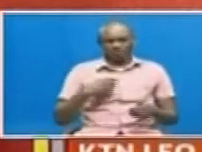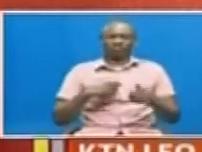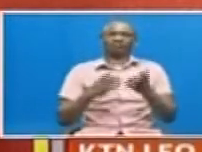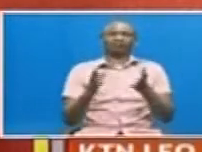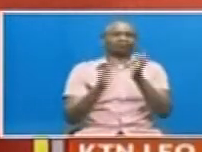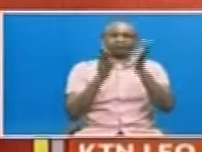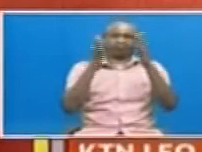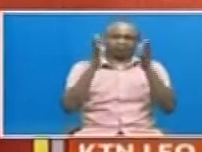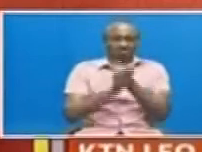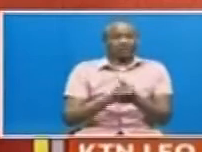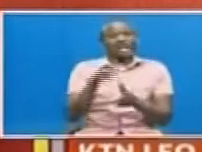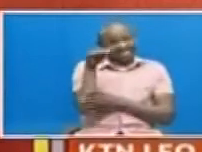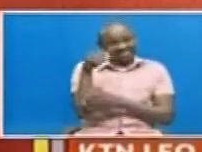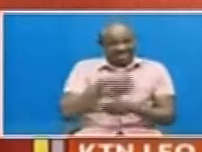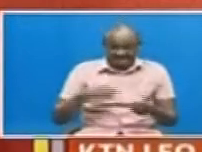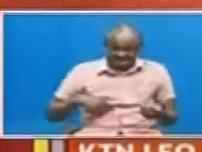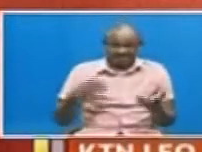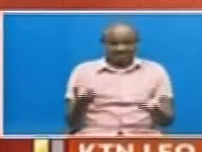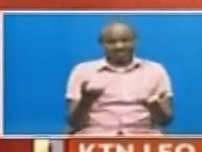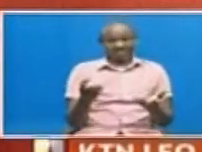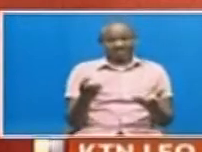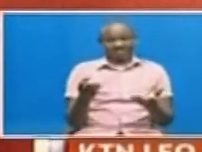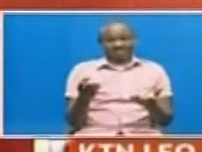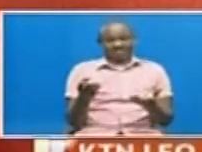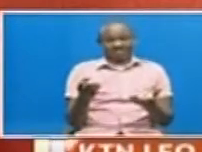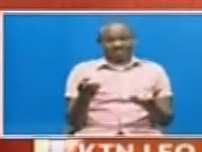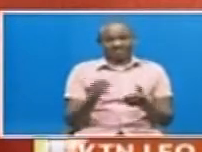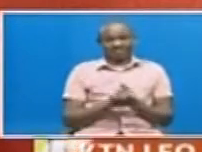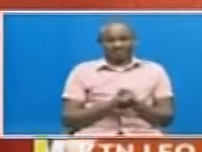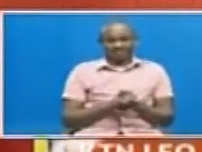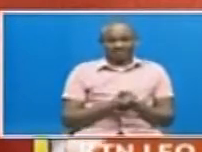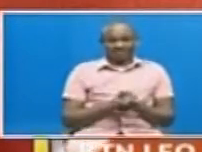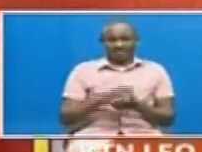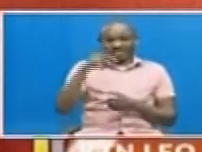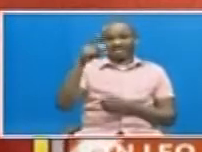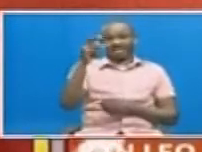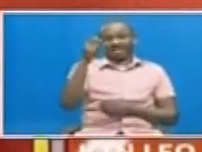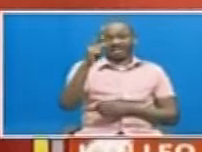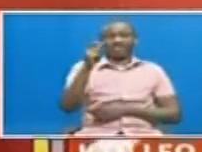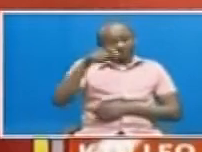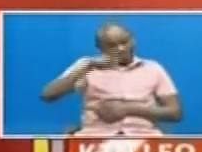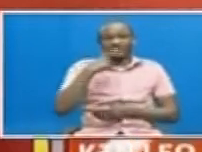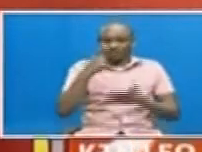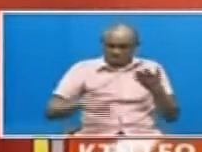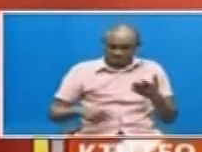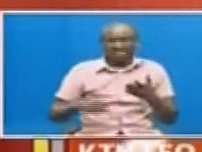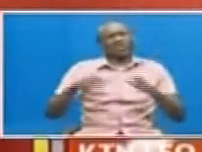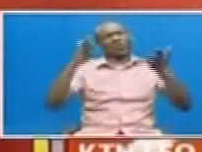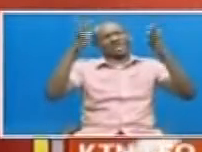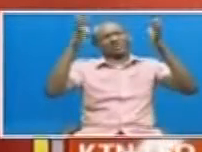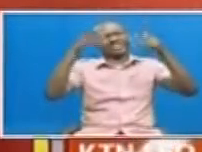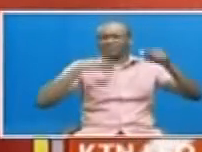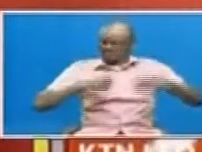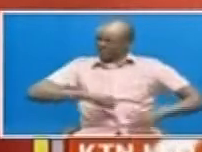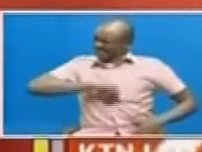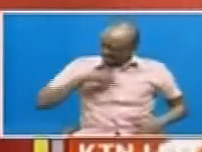mwanamali huyo. Tunauliza, je, ujumbe wako ni upi kwa timu hiyo ya kina dada? Na Kenneth Kenny Matesh anasema, congratulations, you have done us